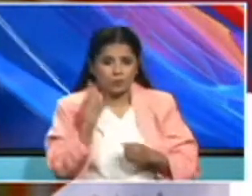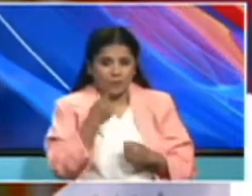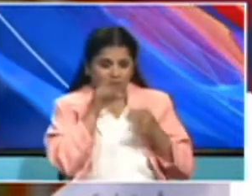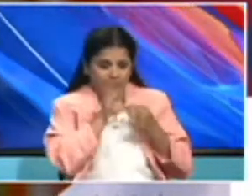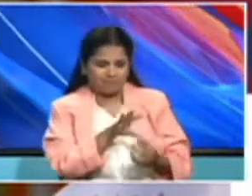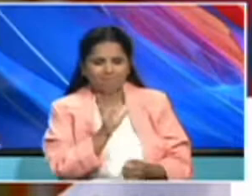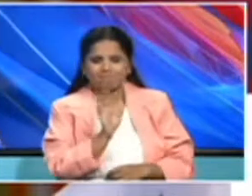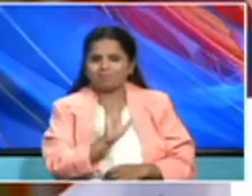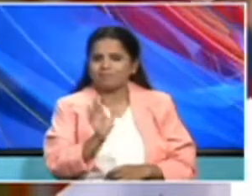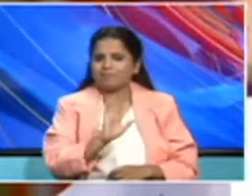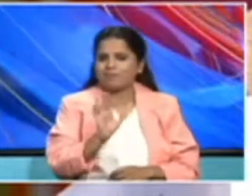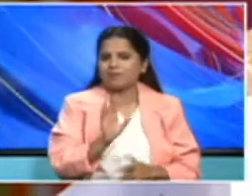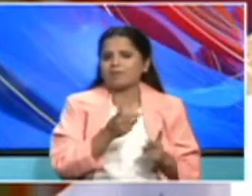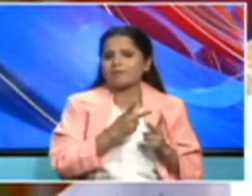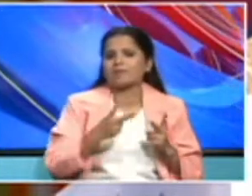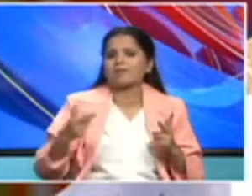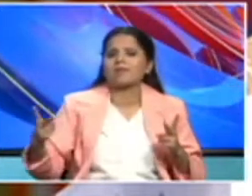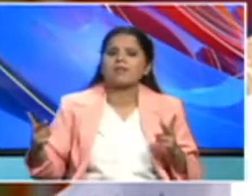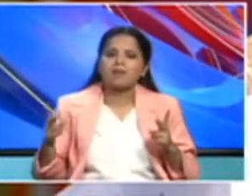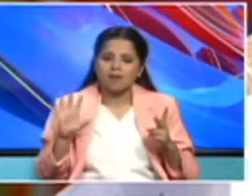है, बल्कि